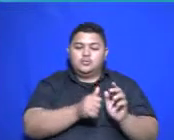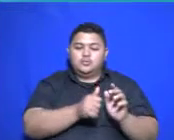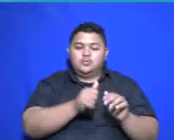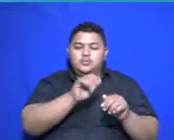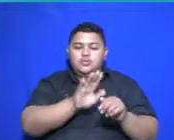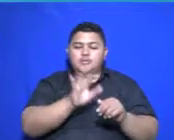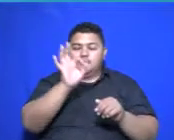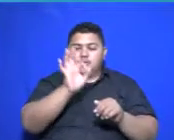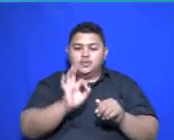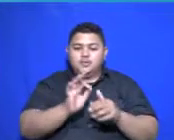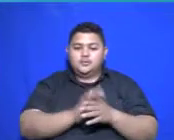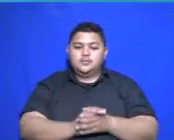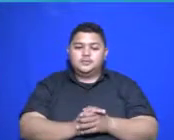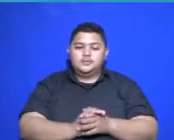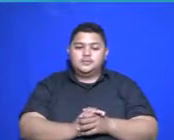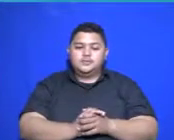1,65%,